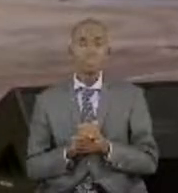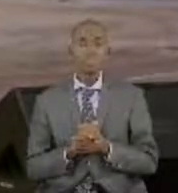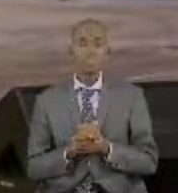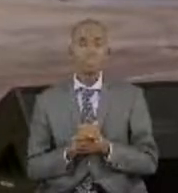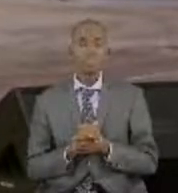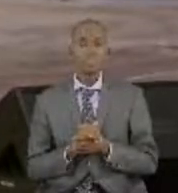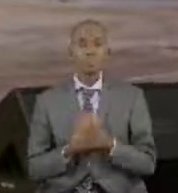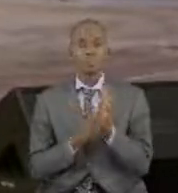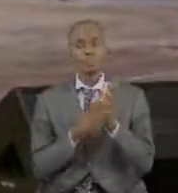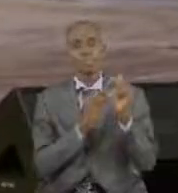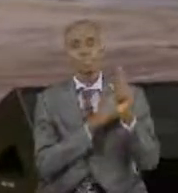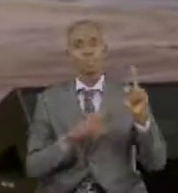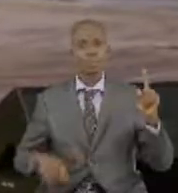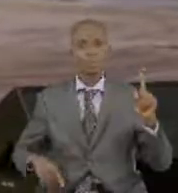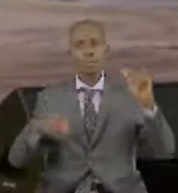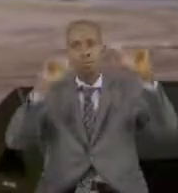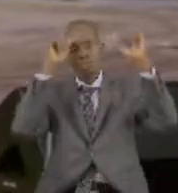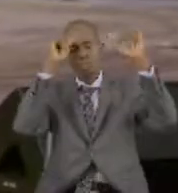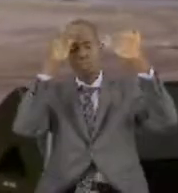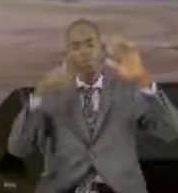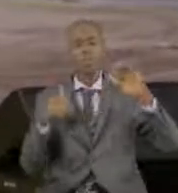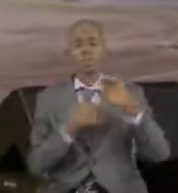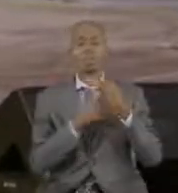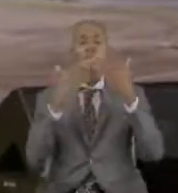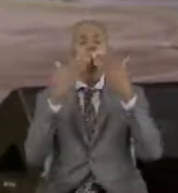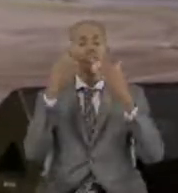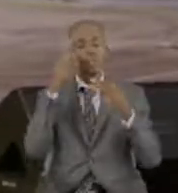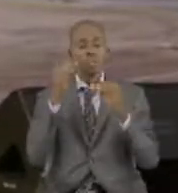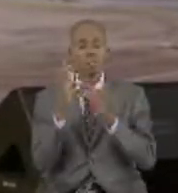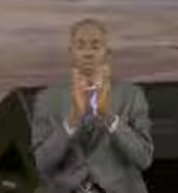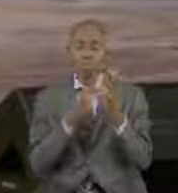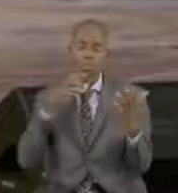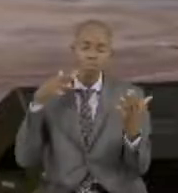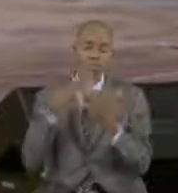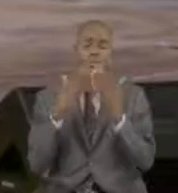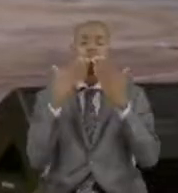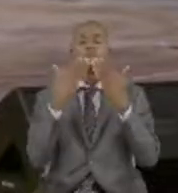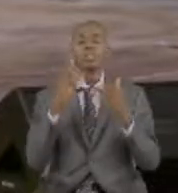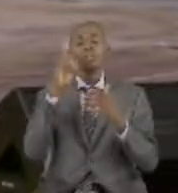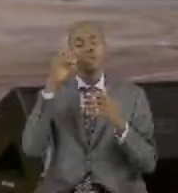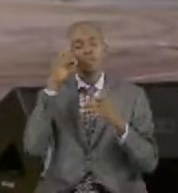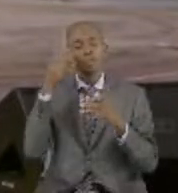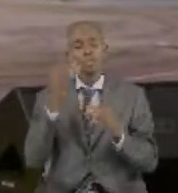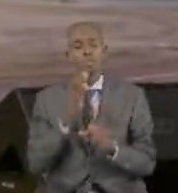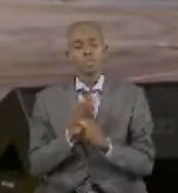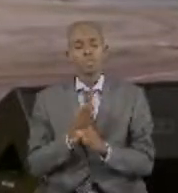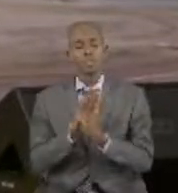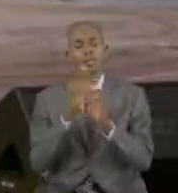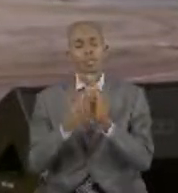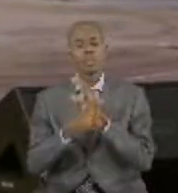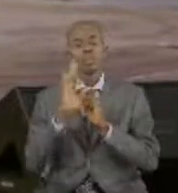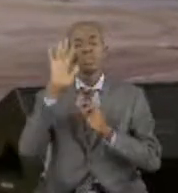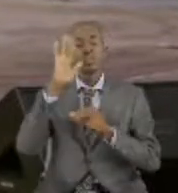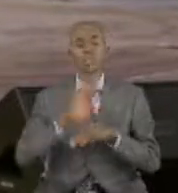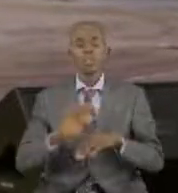Que tout le monde dise Amen. Père, nous te remercions pour l'étude biblique. Nous te remercions